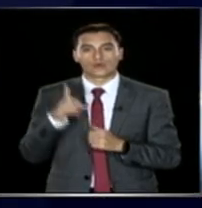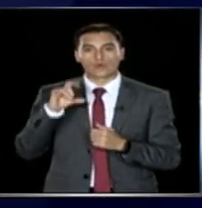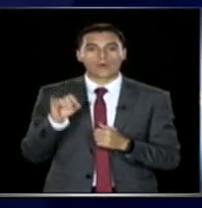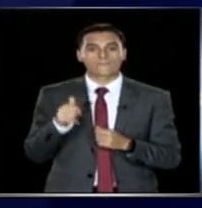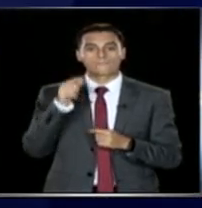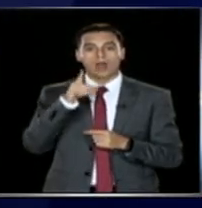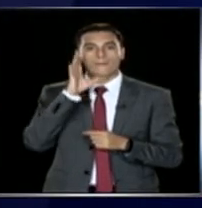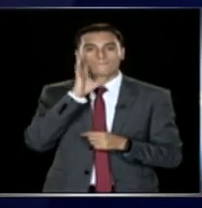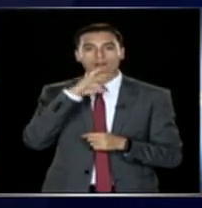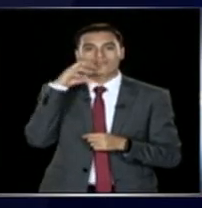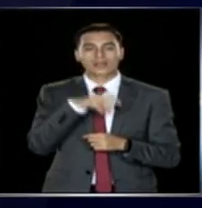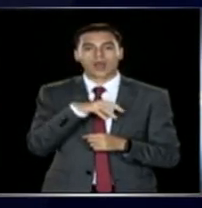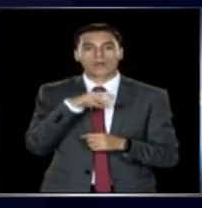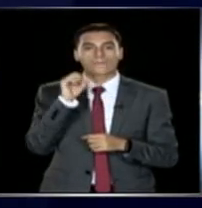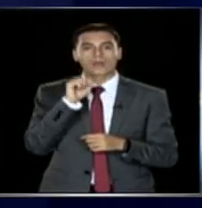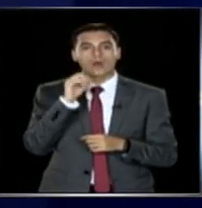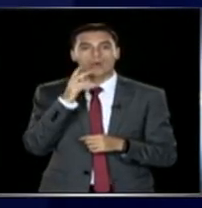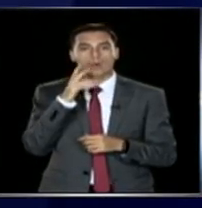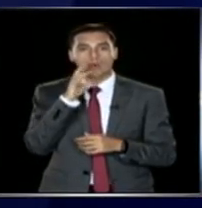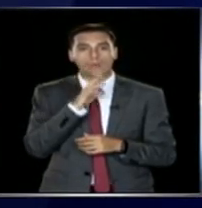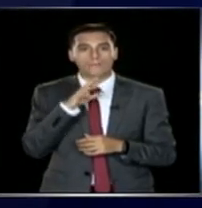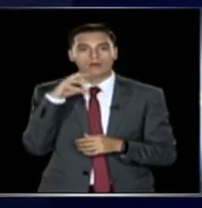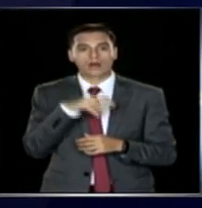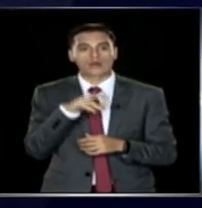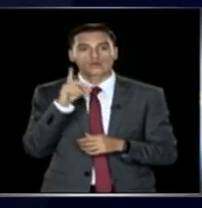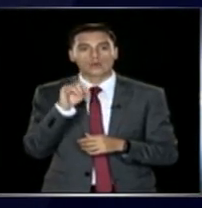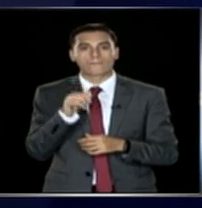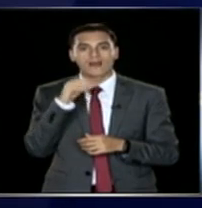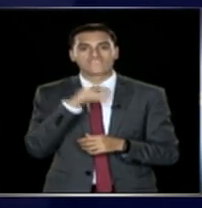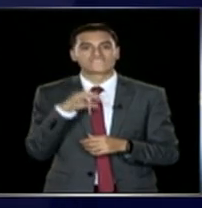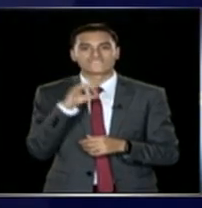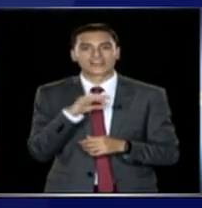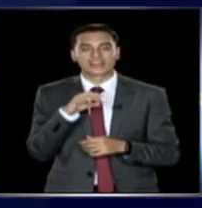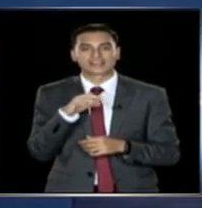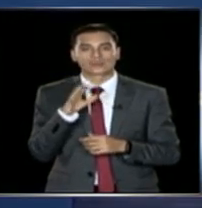روما هي عاصمة إحدى الدول الأوروبية، فما هي؟